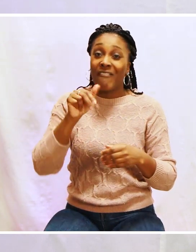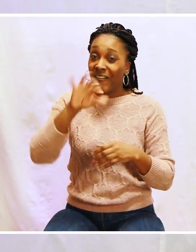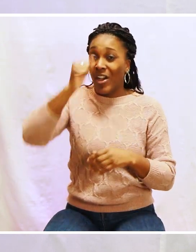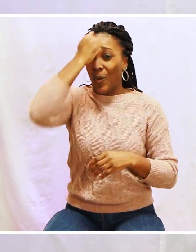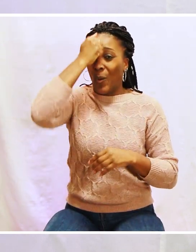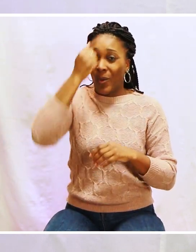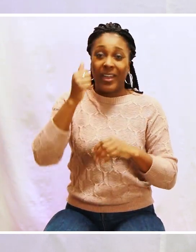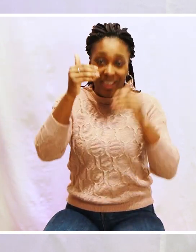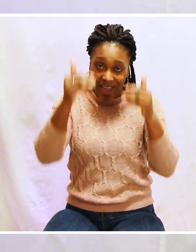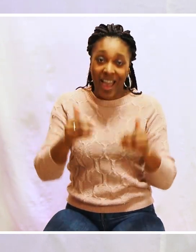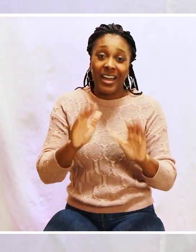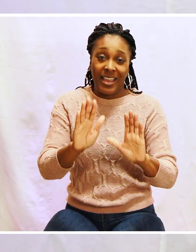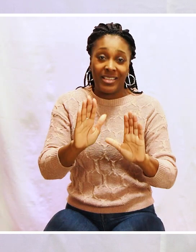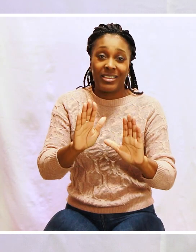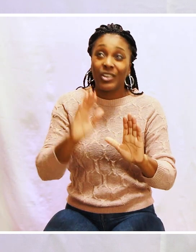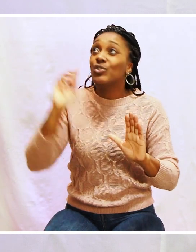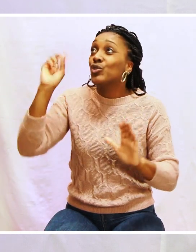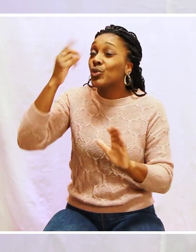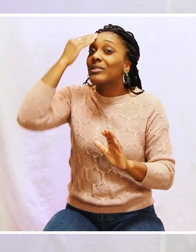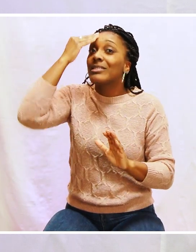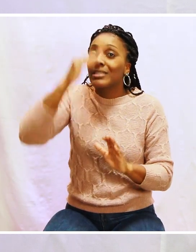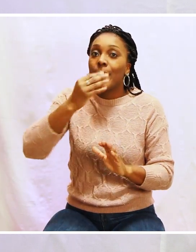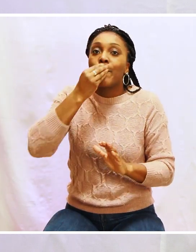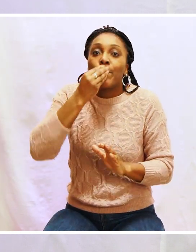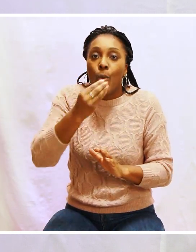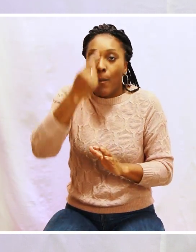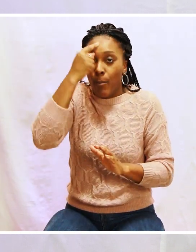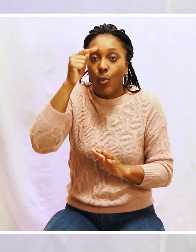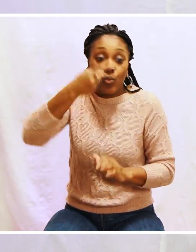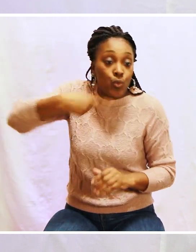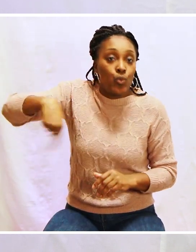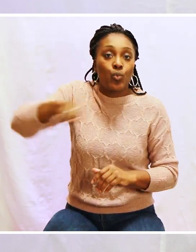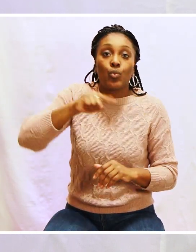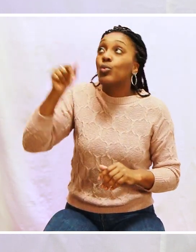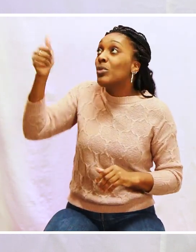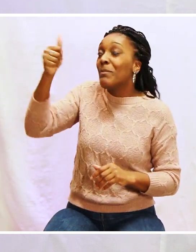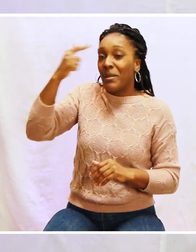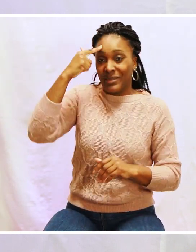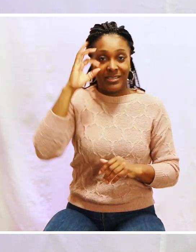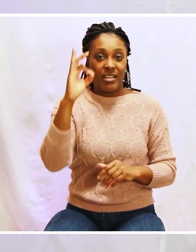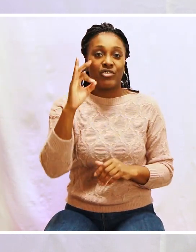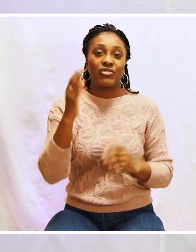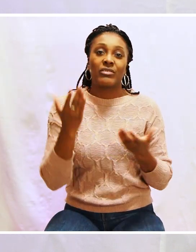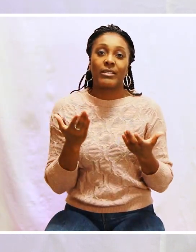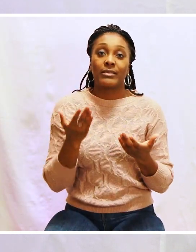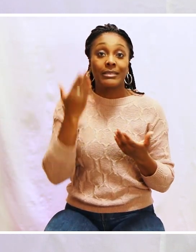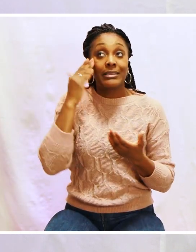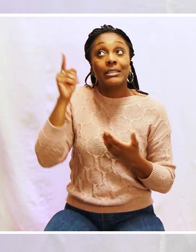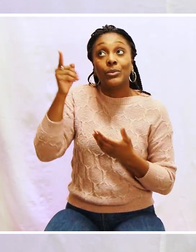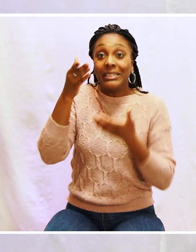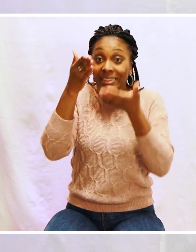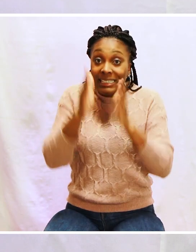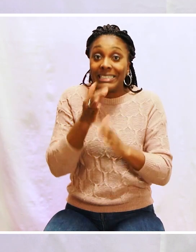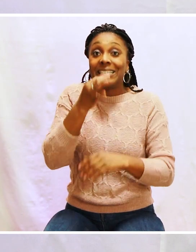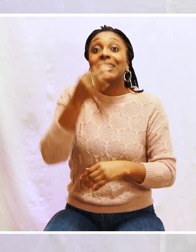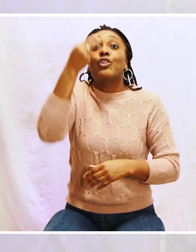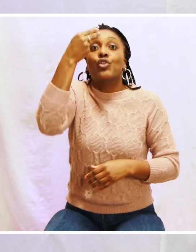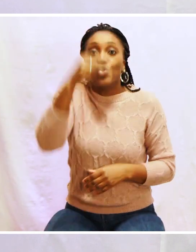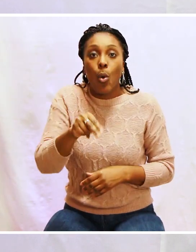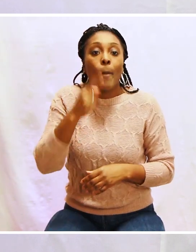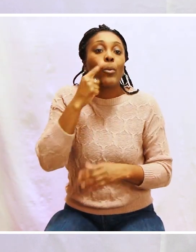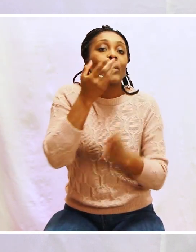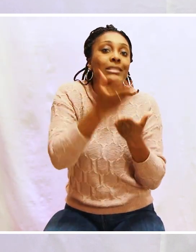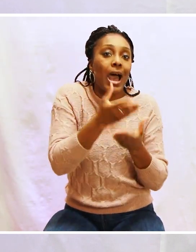l'autre. Dieu sait ce qui est bon pour nous, il est seul sage. S'il a décidé aujourd'hui de te dire non dans un